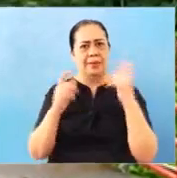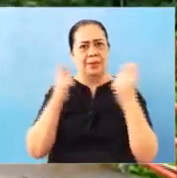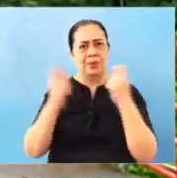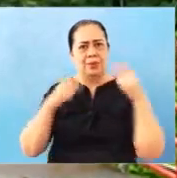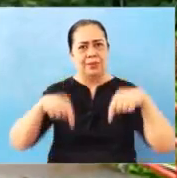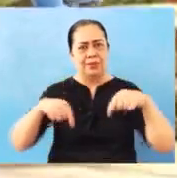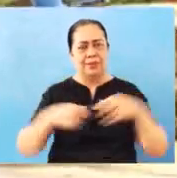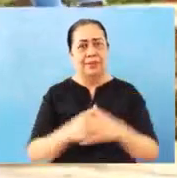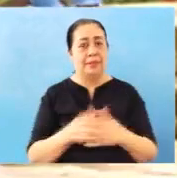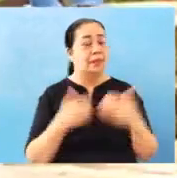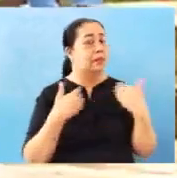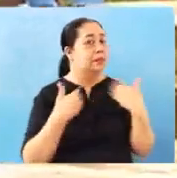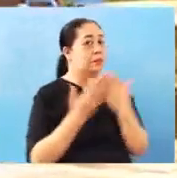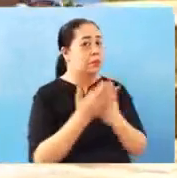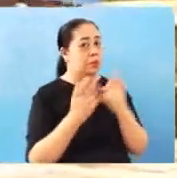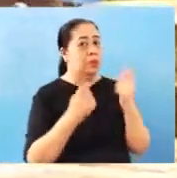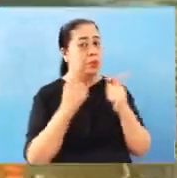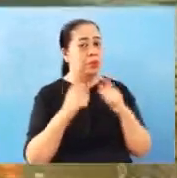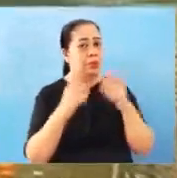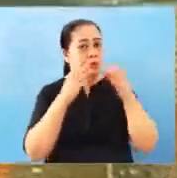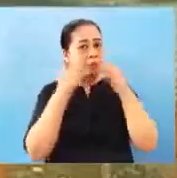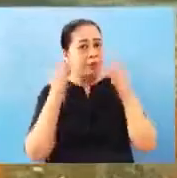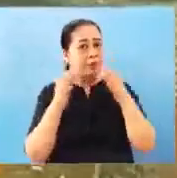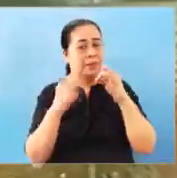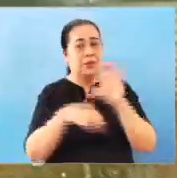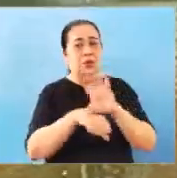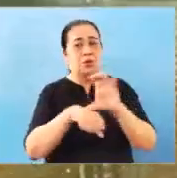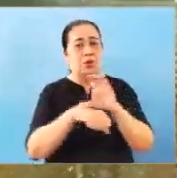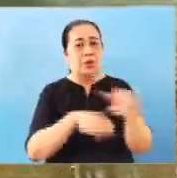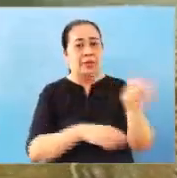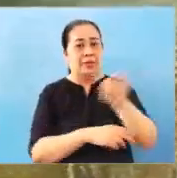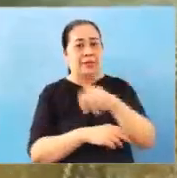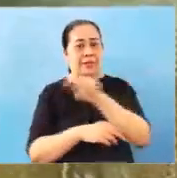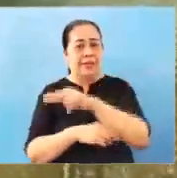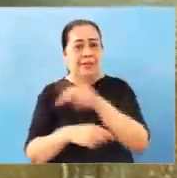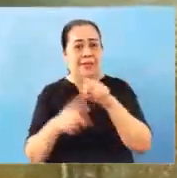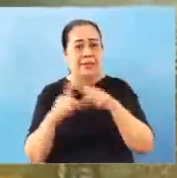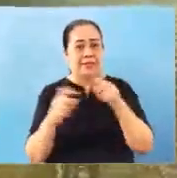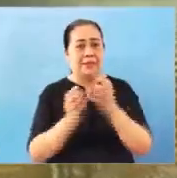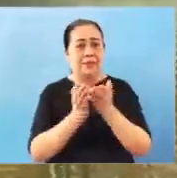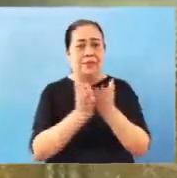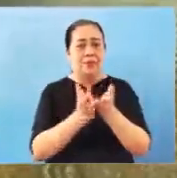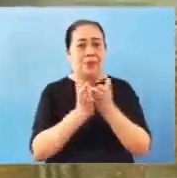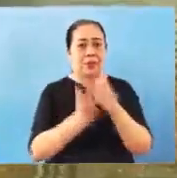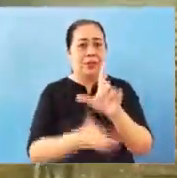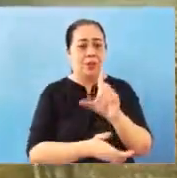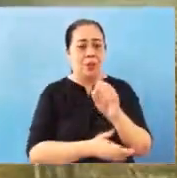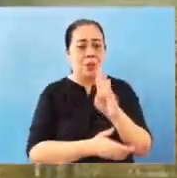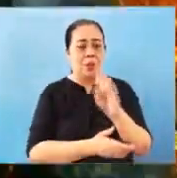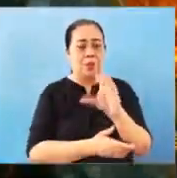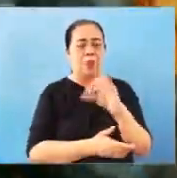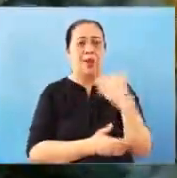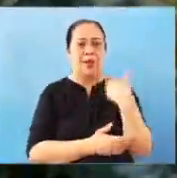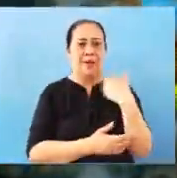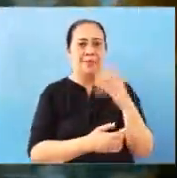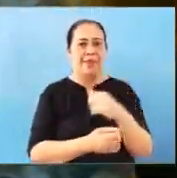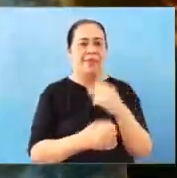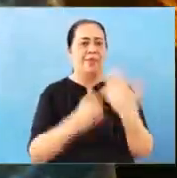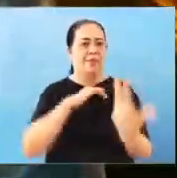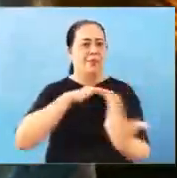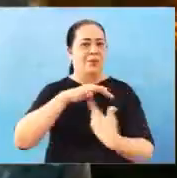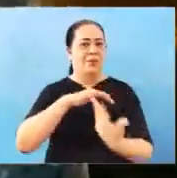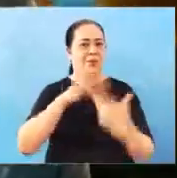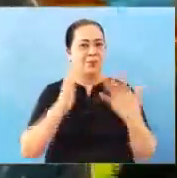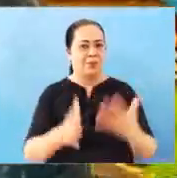turista na rin sa pamosong Chocolate Hills. Sa floating restaurant naman sa Lubok, nagkakaroon na rin ng mga customer. Sabi ni